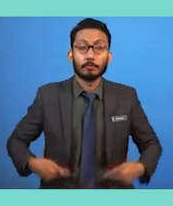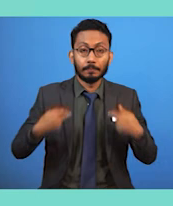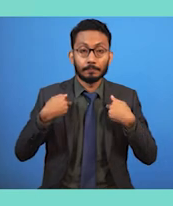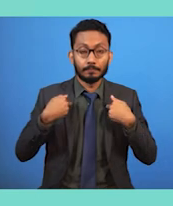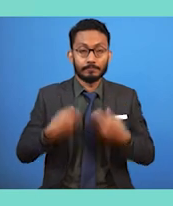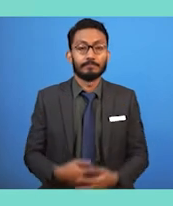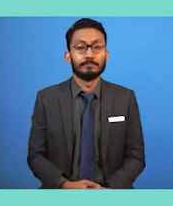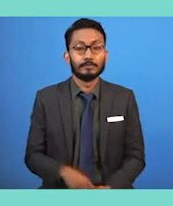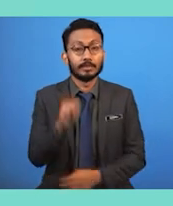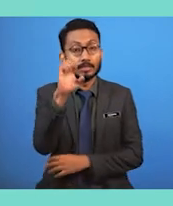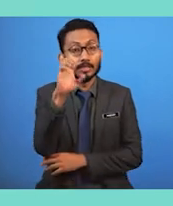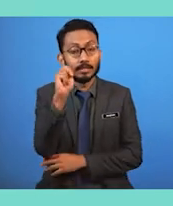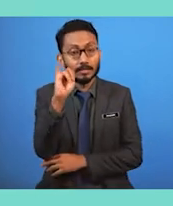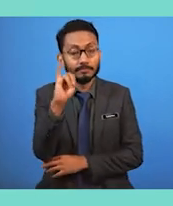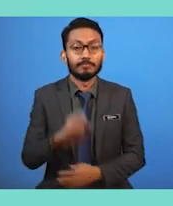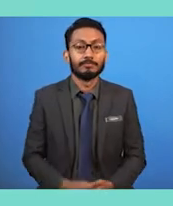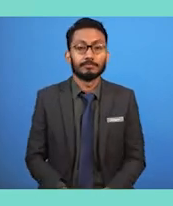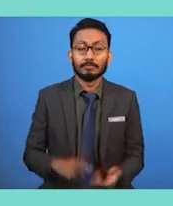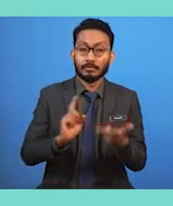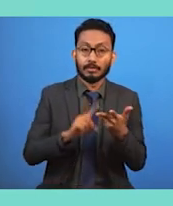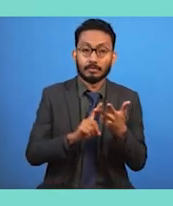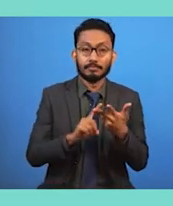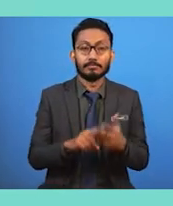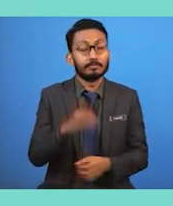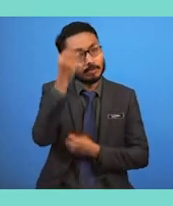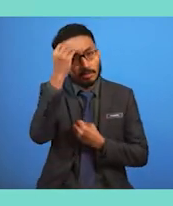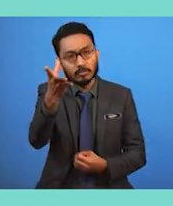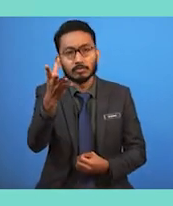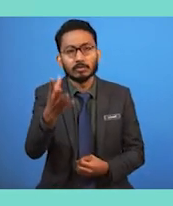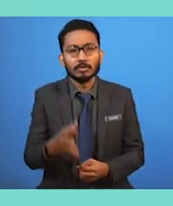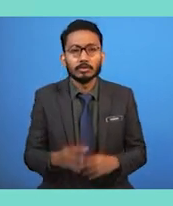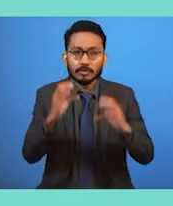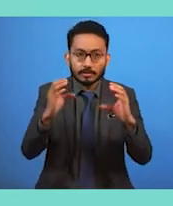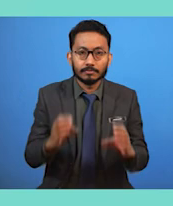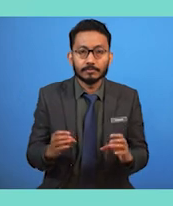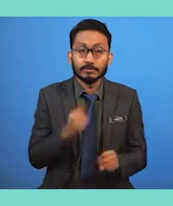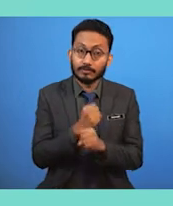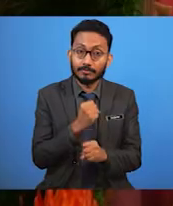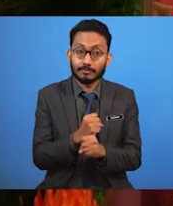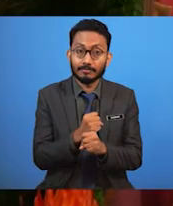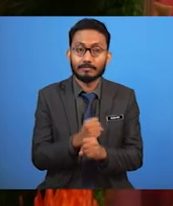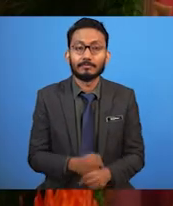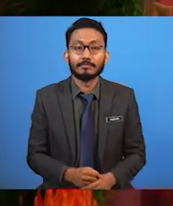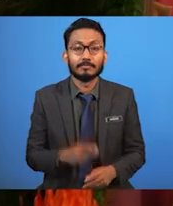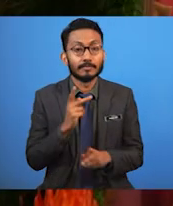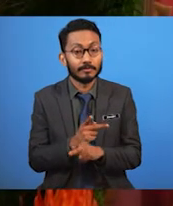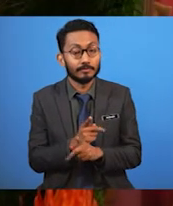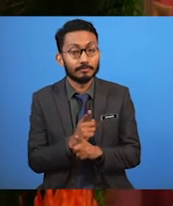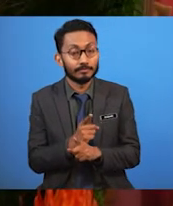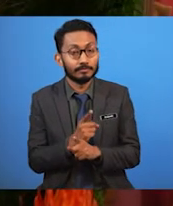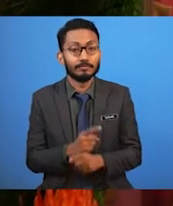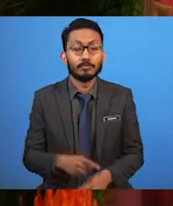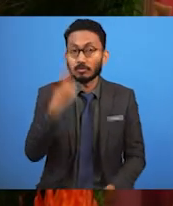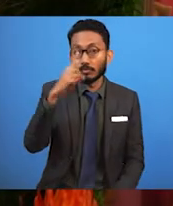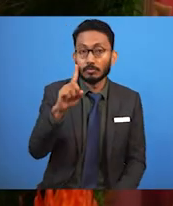betul. Ketiga, menerangkan arahan kerja amali dengan teratur dan jelas. Untuk makluman para